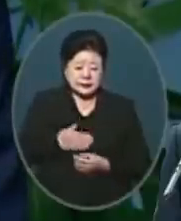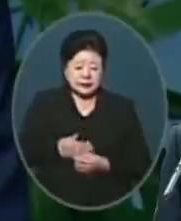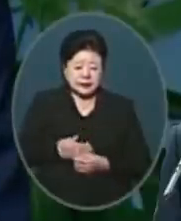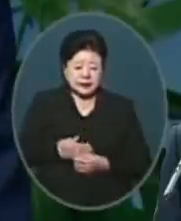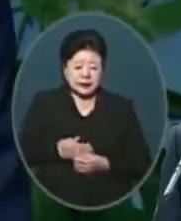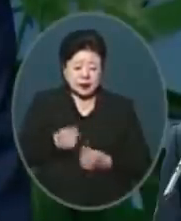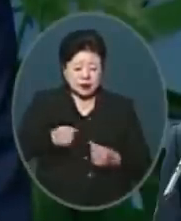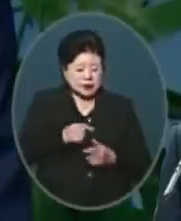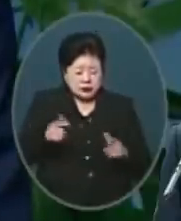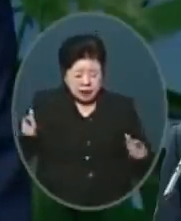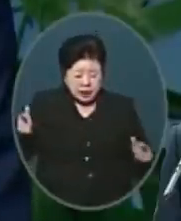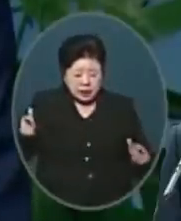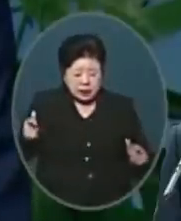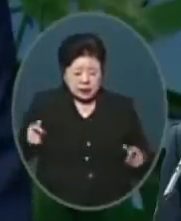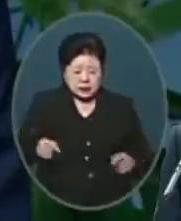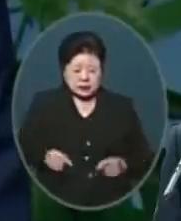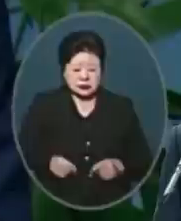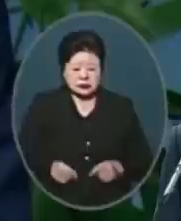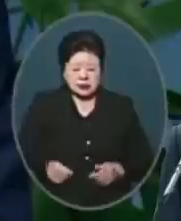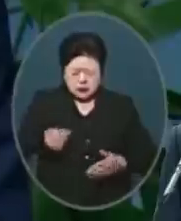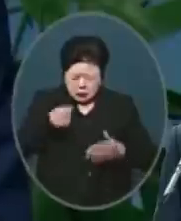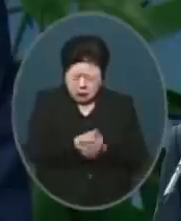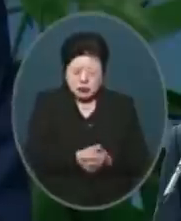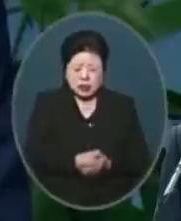양보하지 않는다. 단호하게